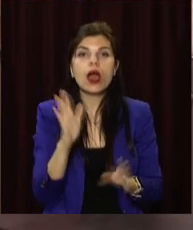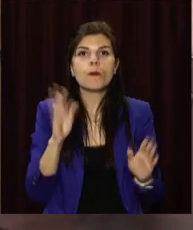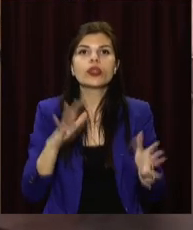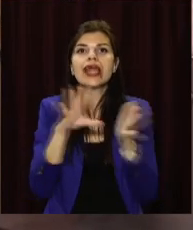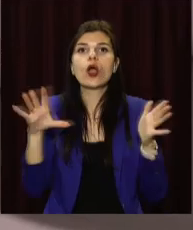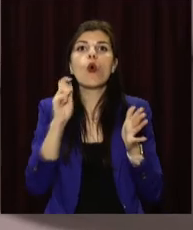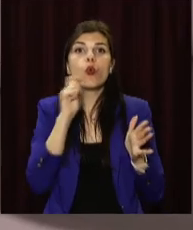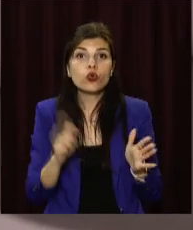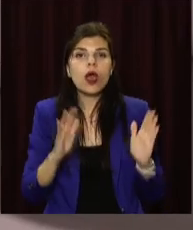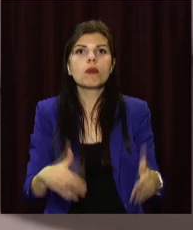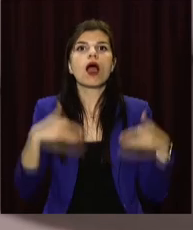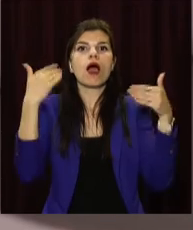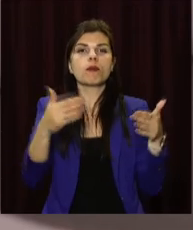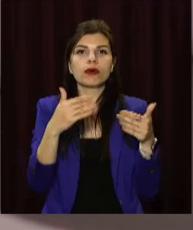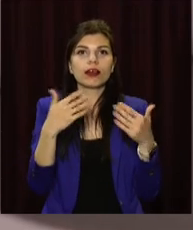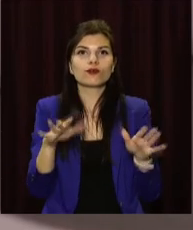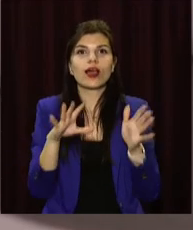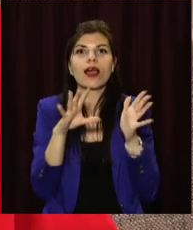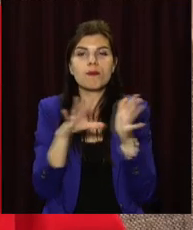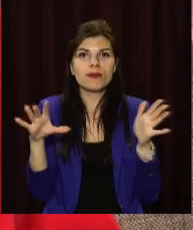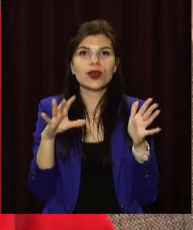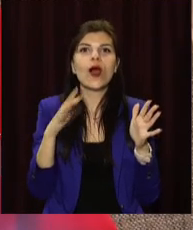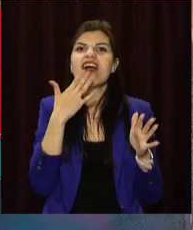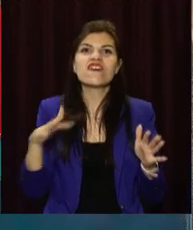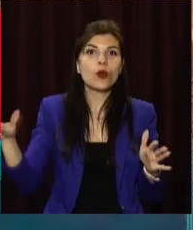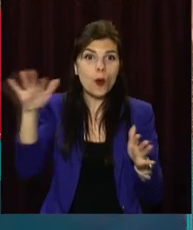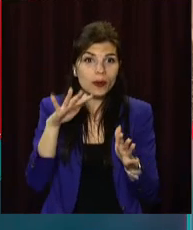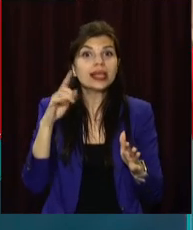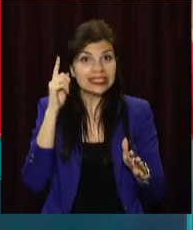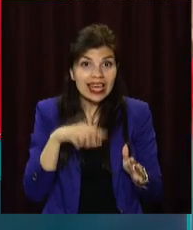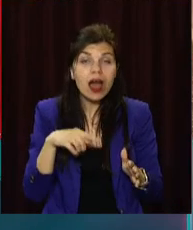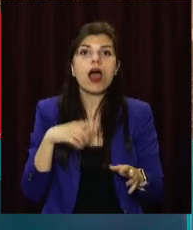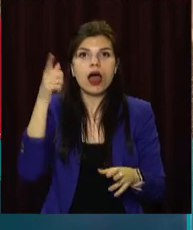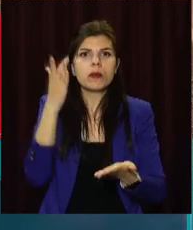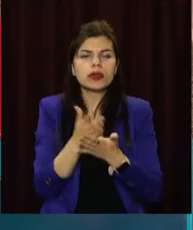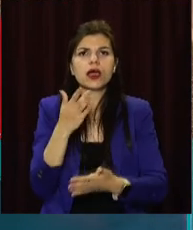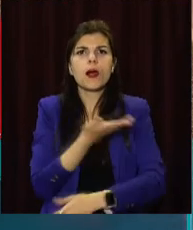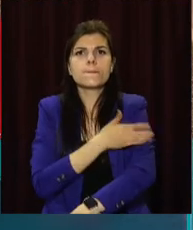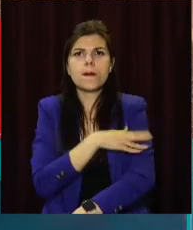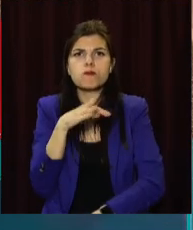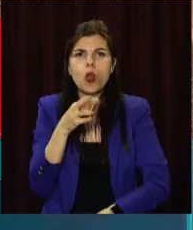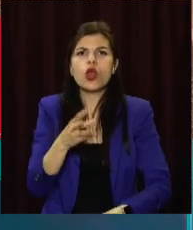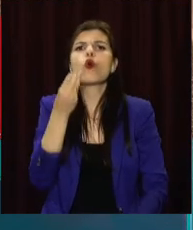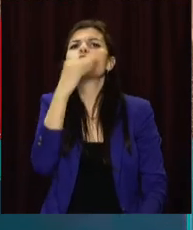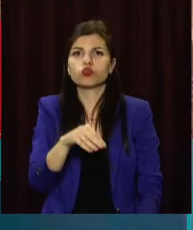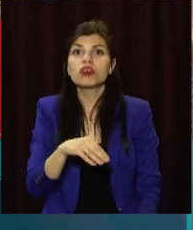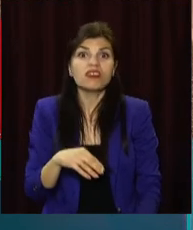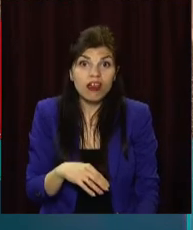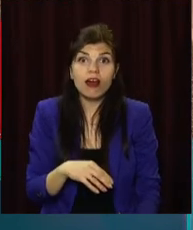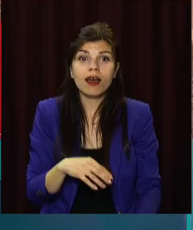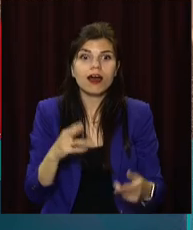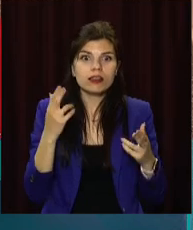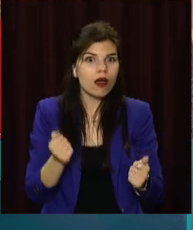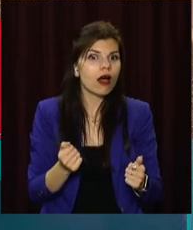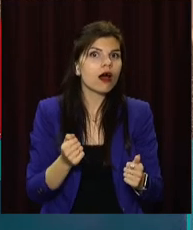України, потім перемоги за її межами. А в Європі, знаєш, поляк даже, він більше, краще тебе збирає. Я такий, та ви мене